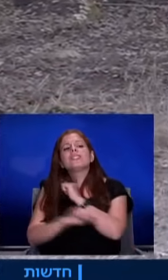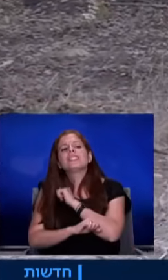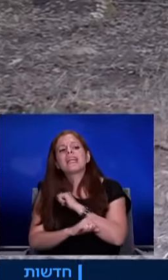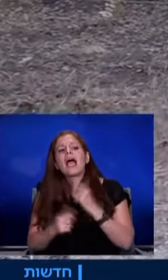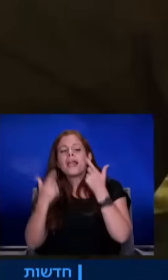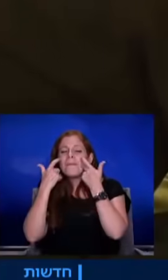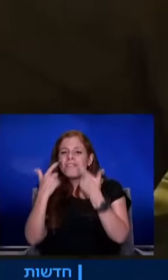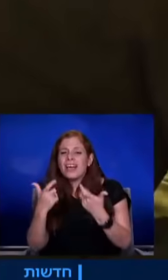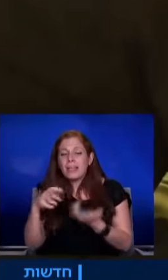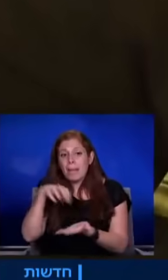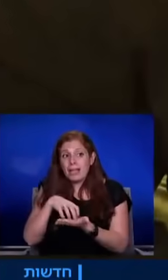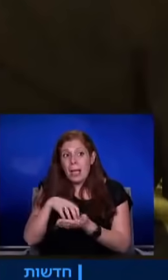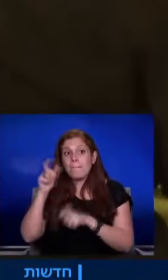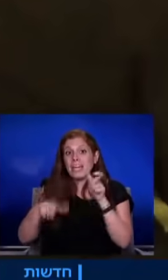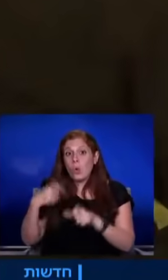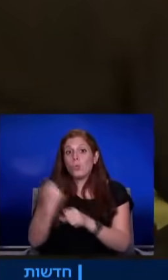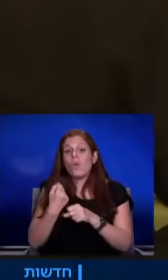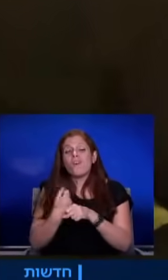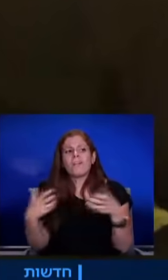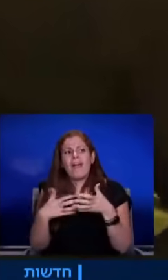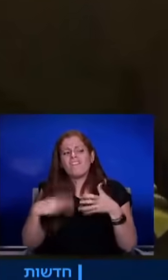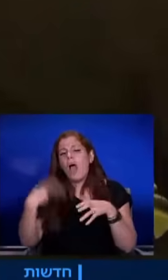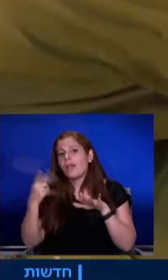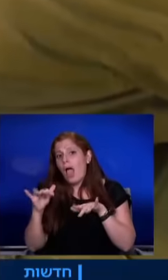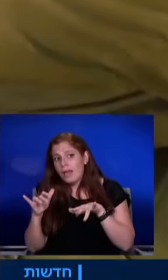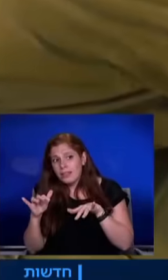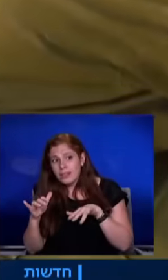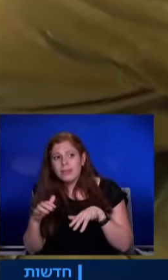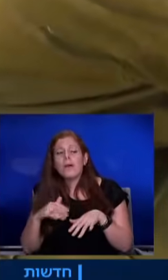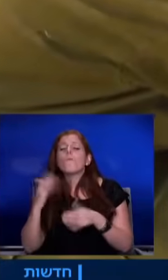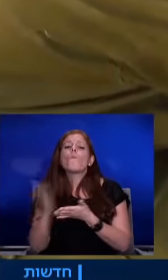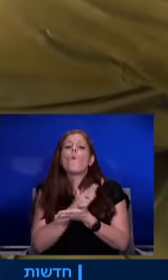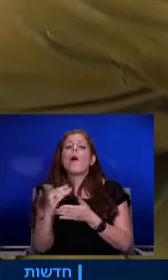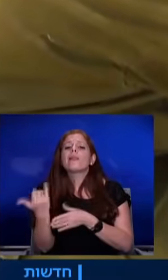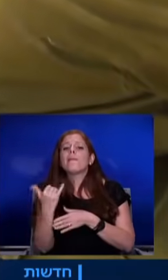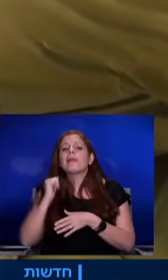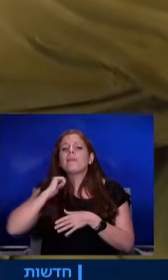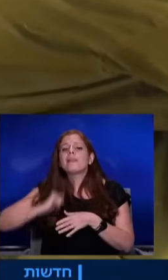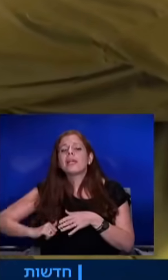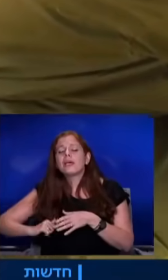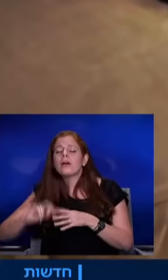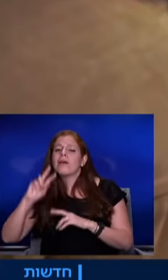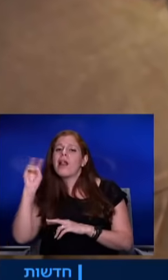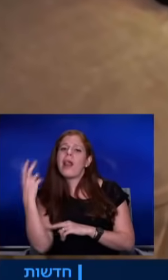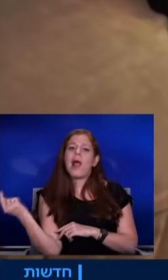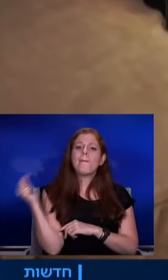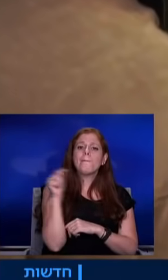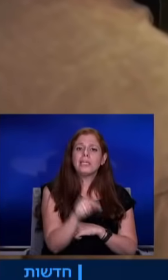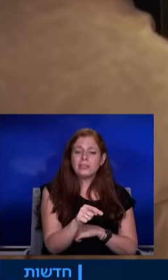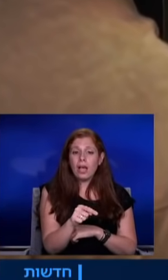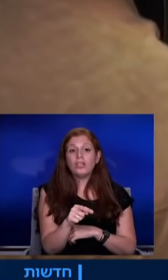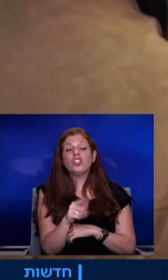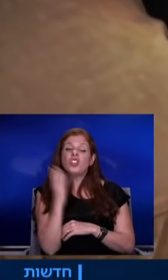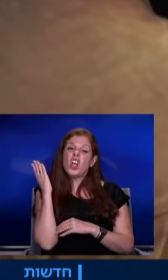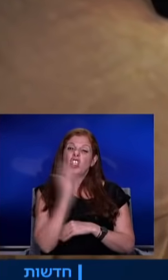ביחידה. באזרחות הוא עובד בחברת הייטק, מוכן תמיד עם תיק ברכב להקפצה, שתיקח אותו הרחק מהמסגן